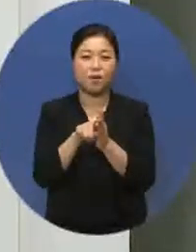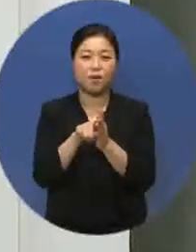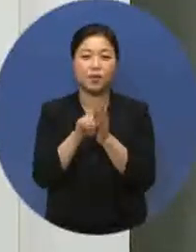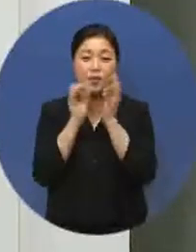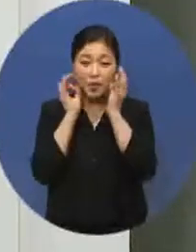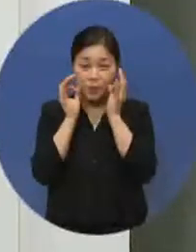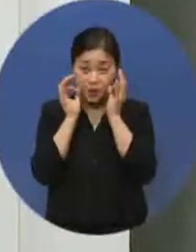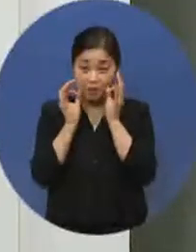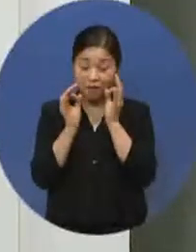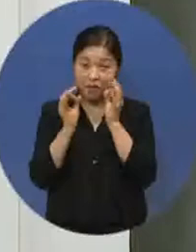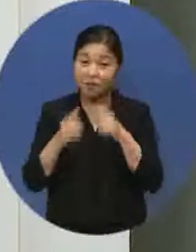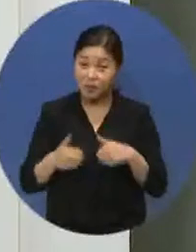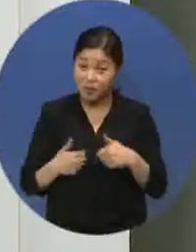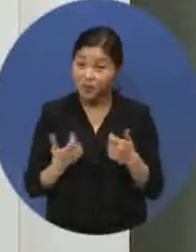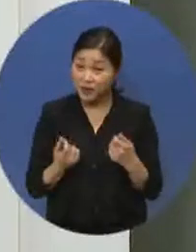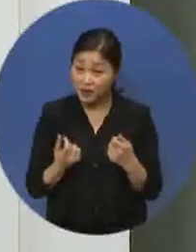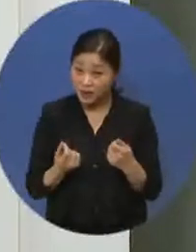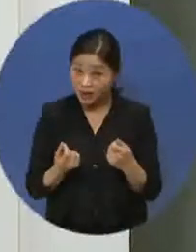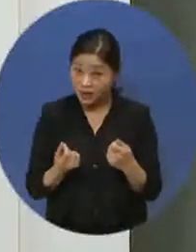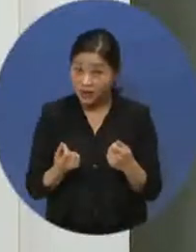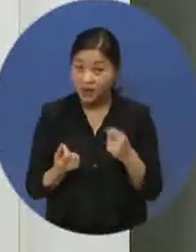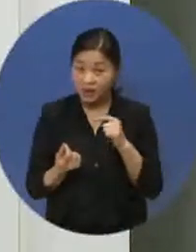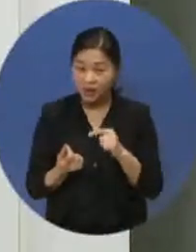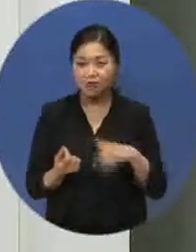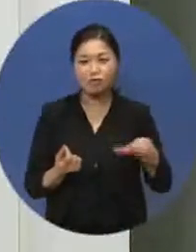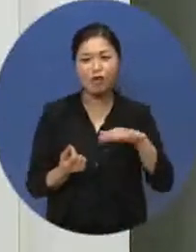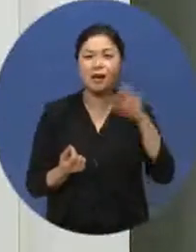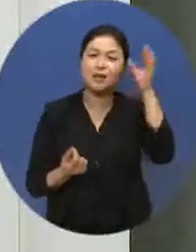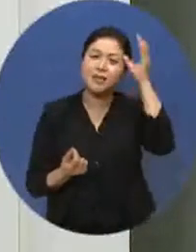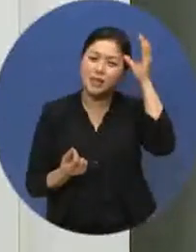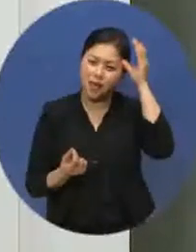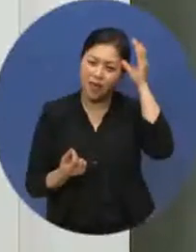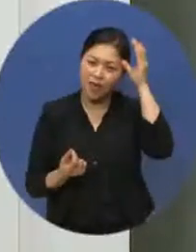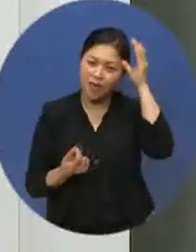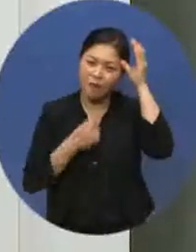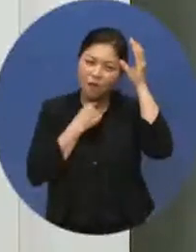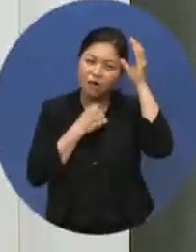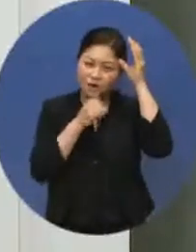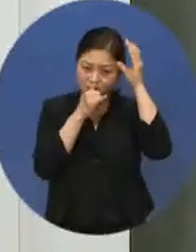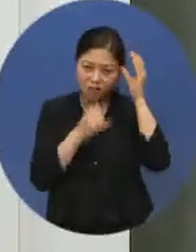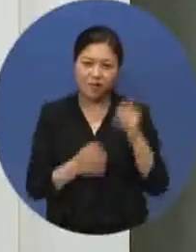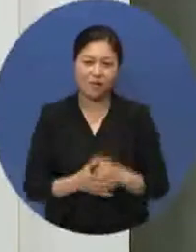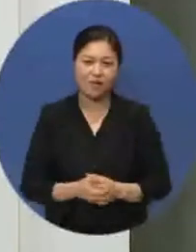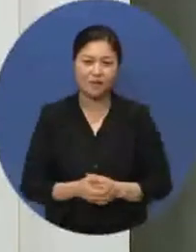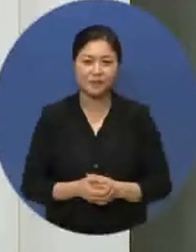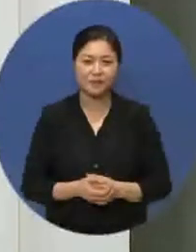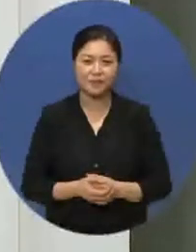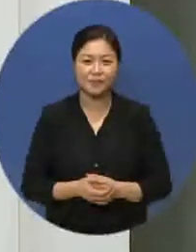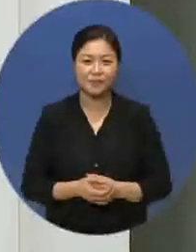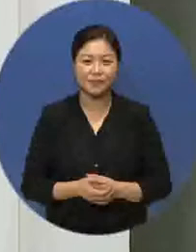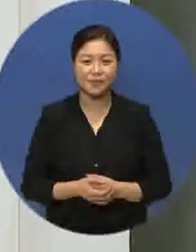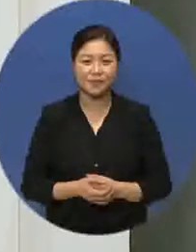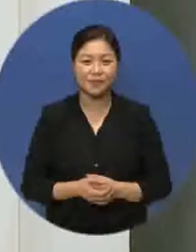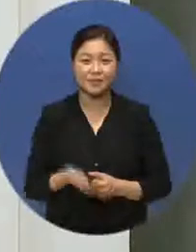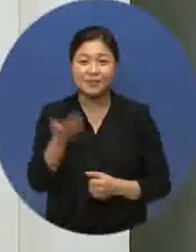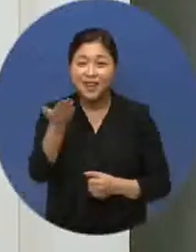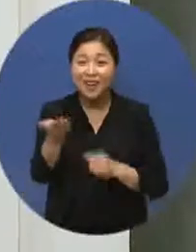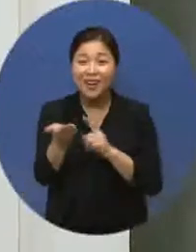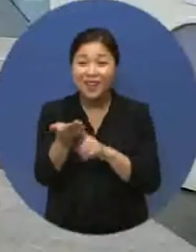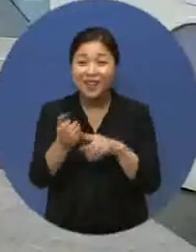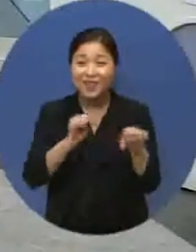발전을 좀 도모해 주셔야 하는 것이 저희가 기대하는 바 있는데, 어떻게 뭘 하고 계신지.